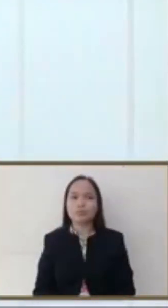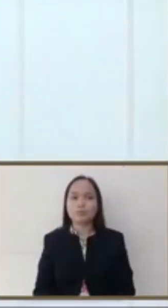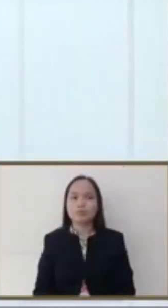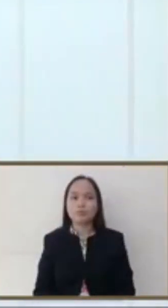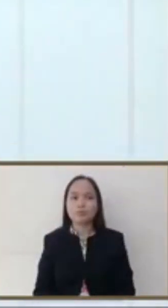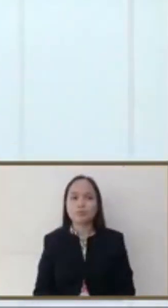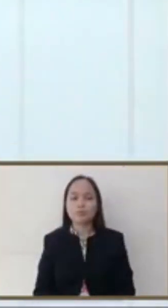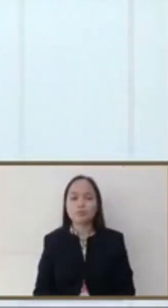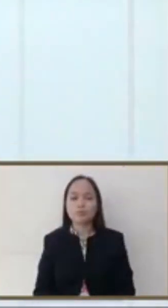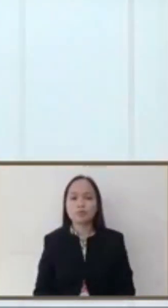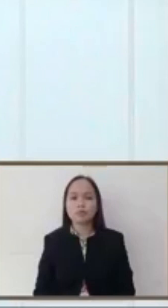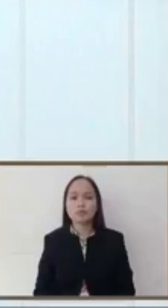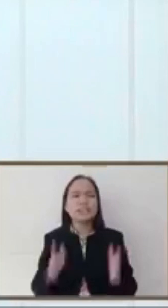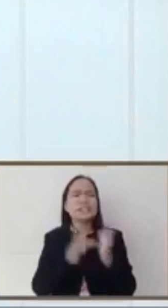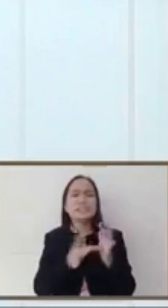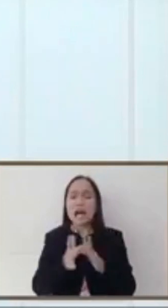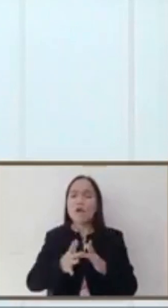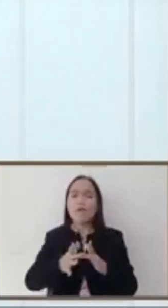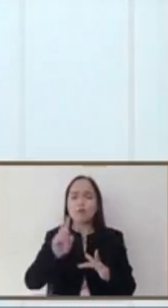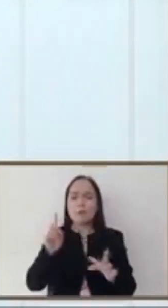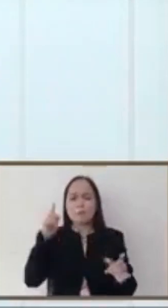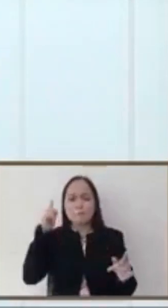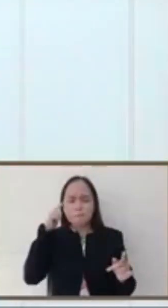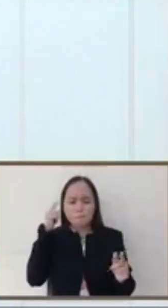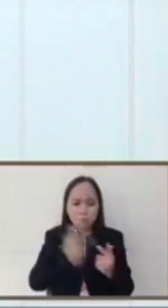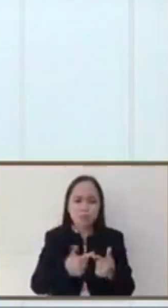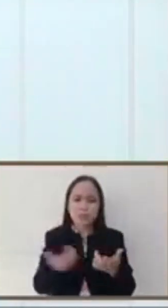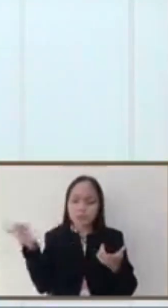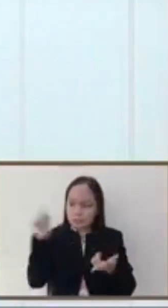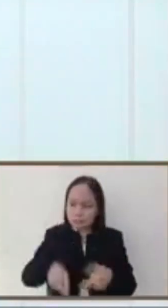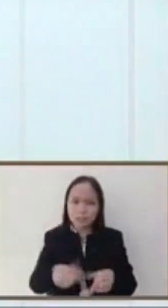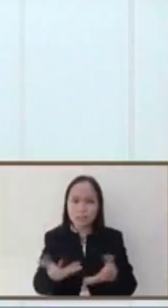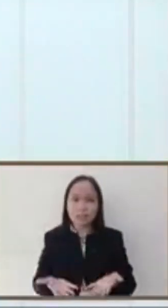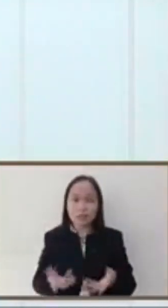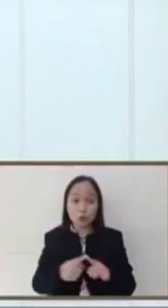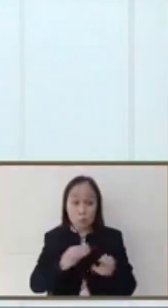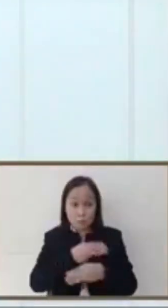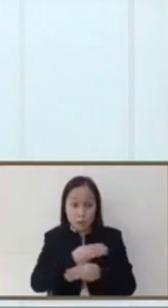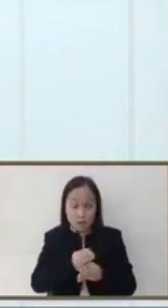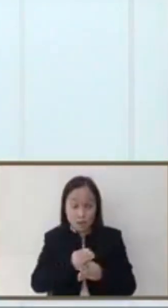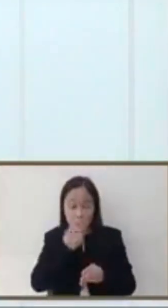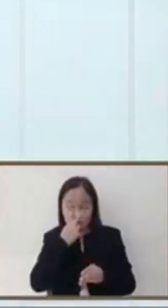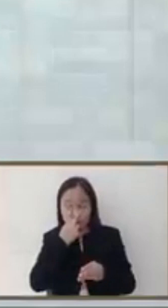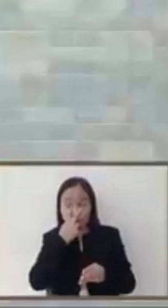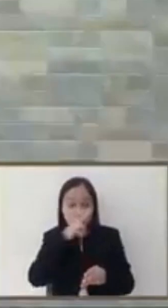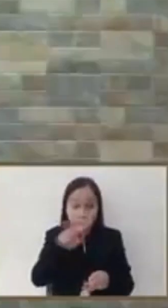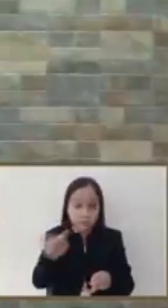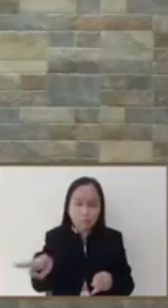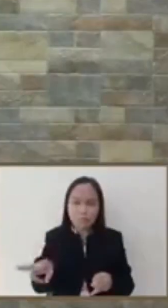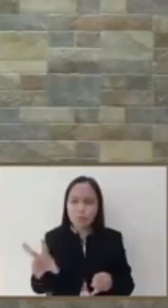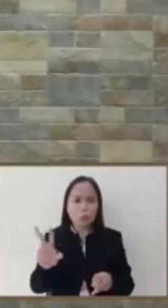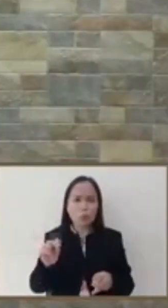Primarily, Jesus did not came here, kapatid, just to make the blind see, or